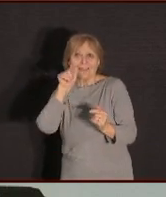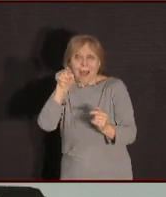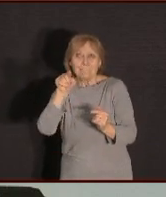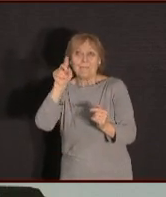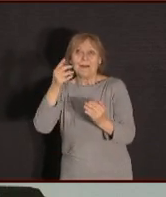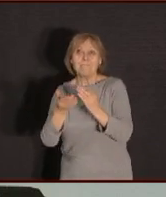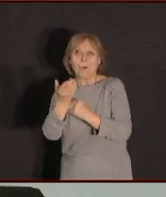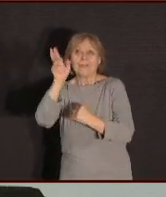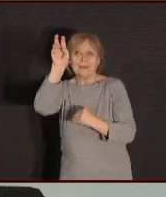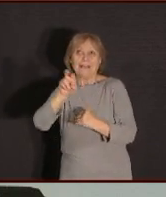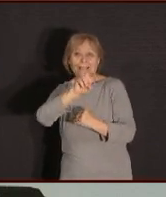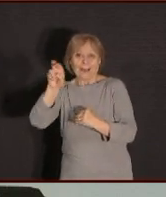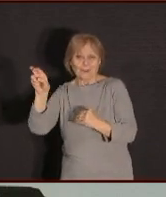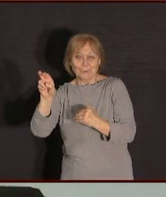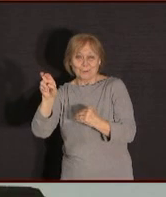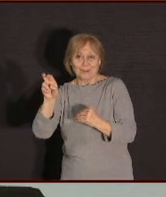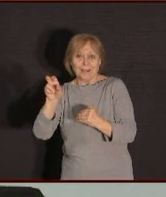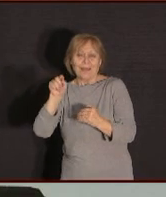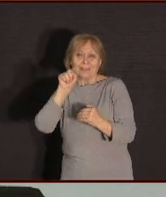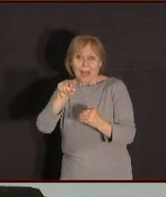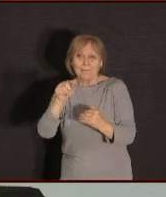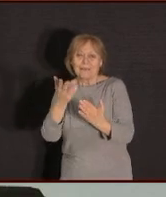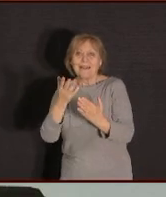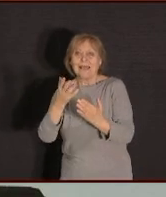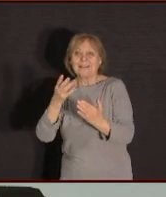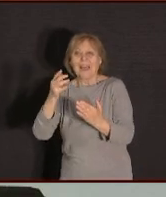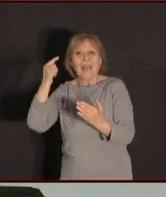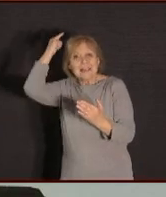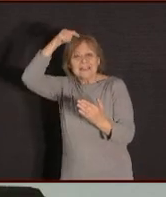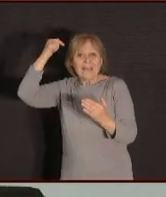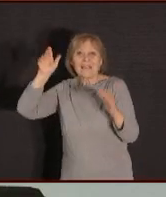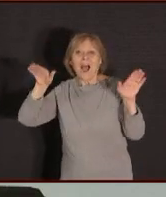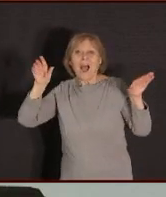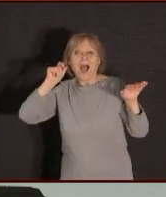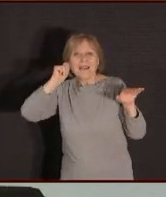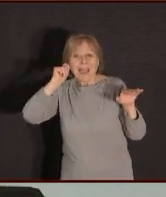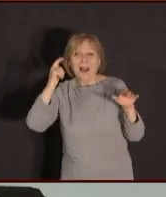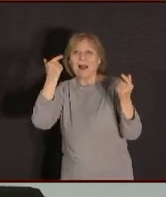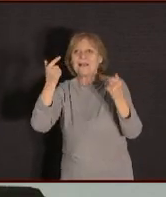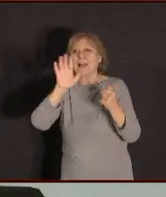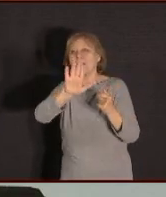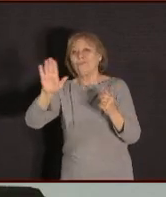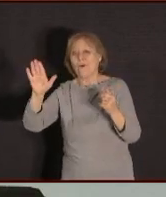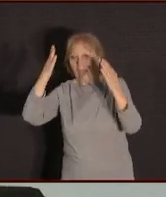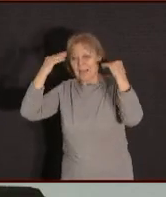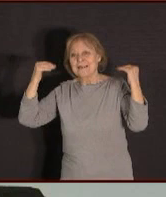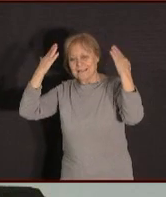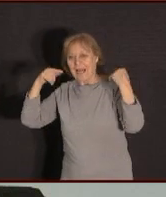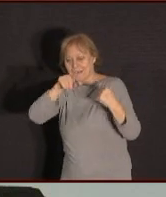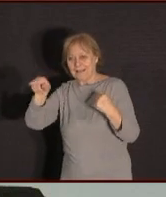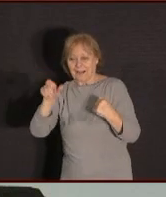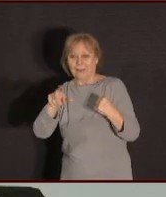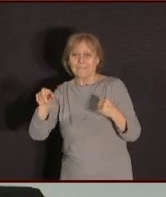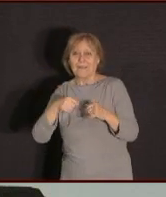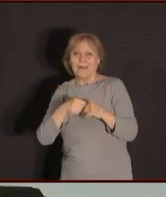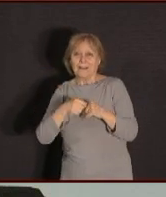pod križem me je poklical, točno tja, kamor Sveta Angela kliče svoje sestre. Se pravi,